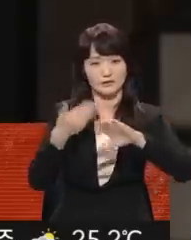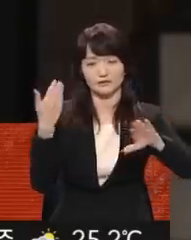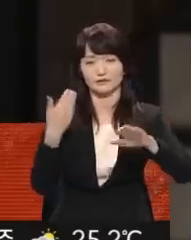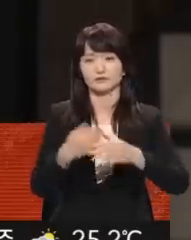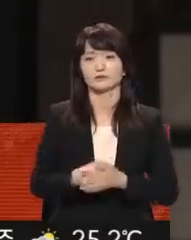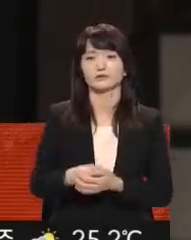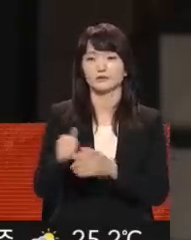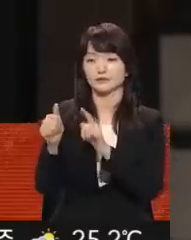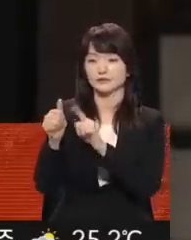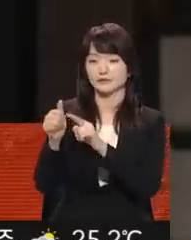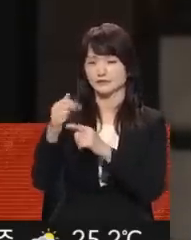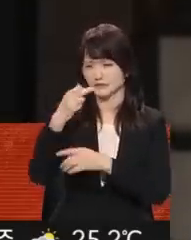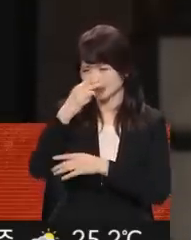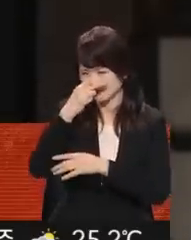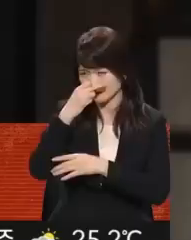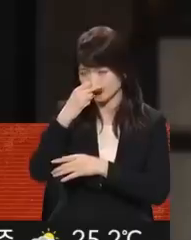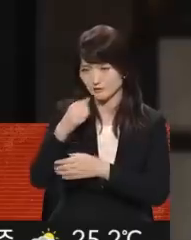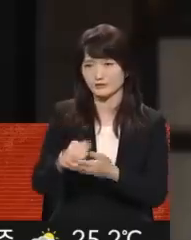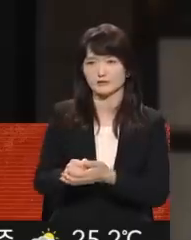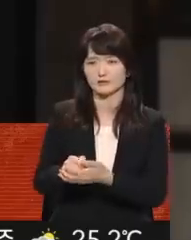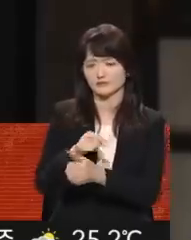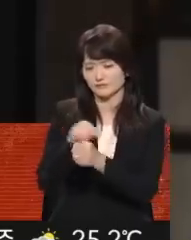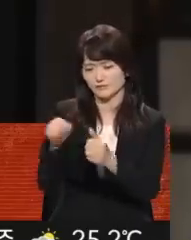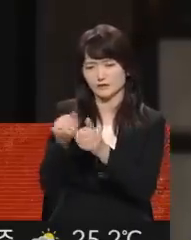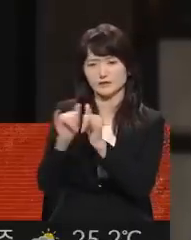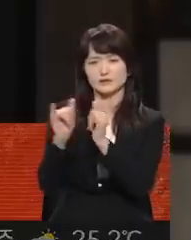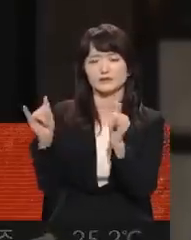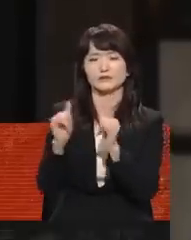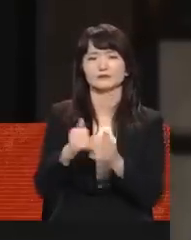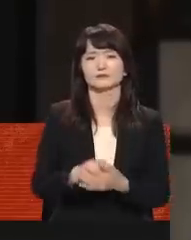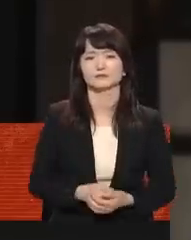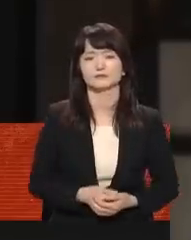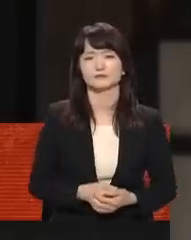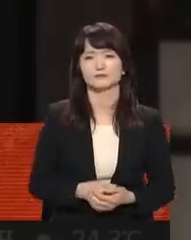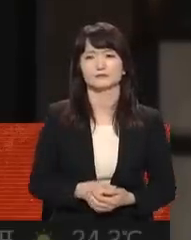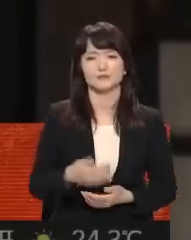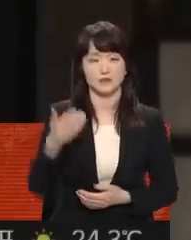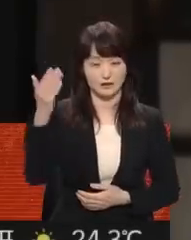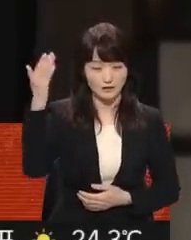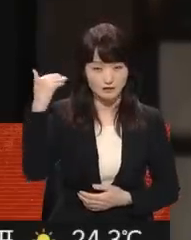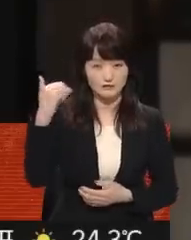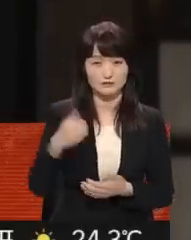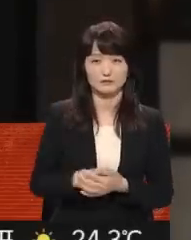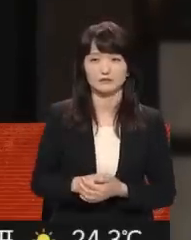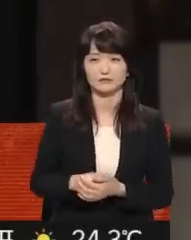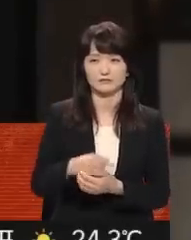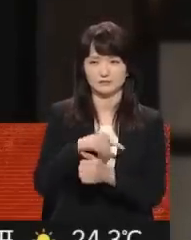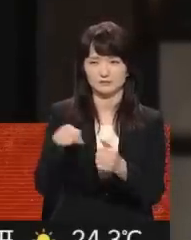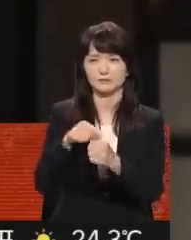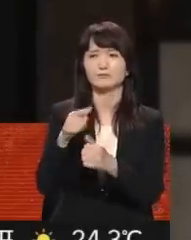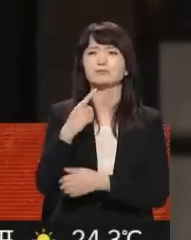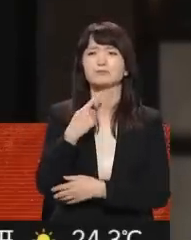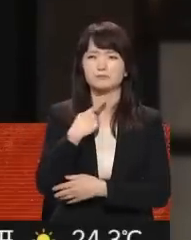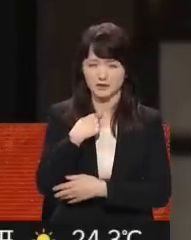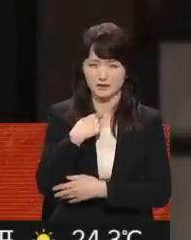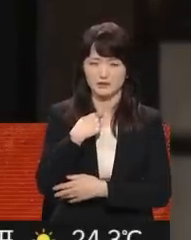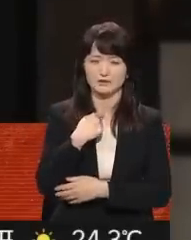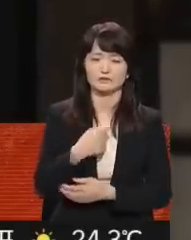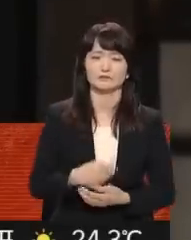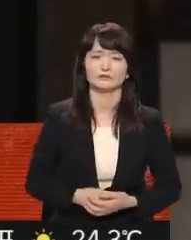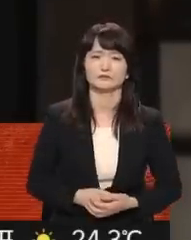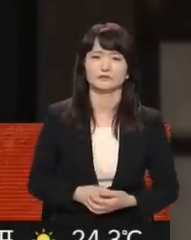남성 사이코패스들도 연쇄살인범 이런 사람들 같은 경우는 이전에 범행을 했던 그런 경력들이 상당히 있어요